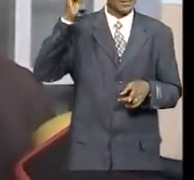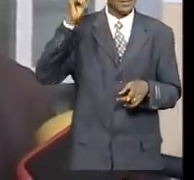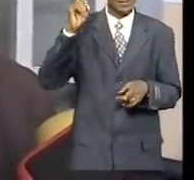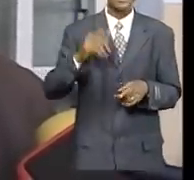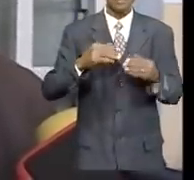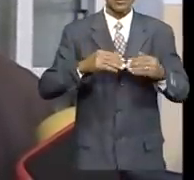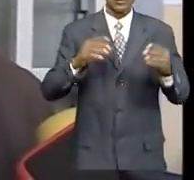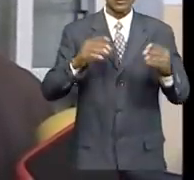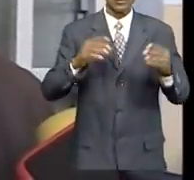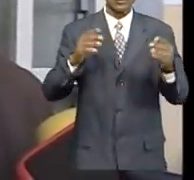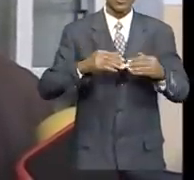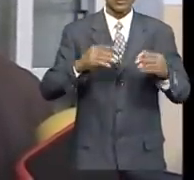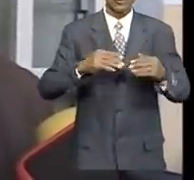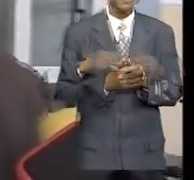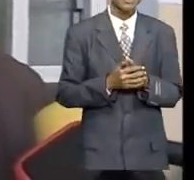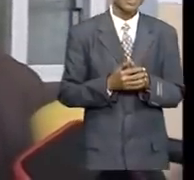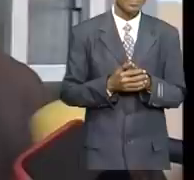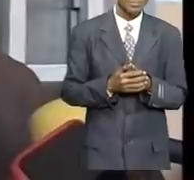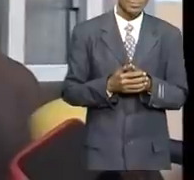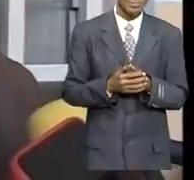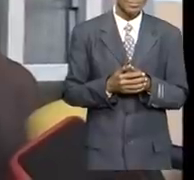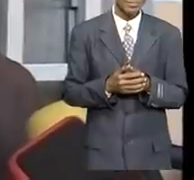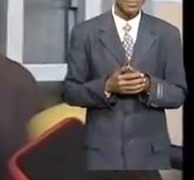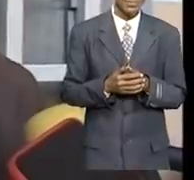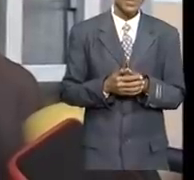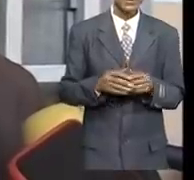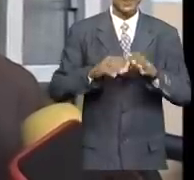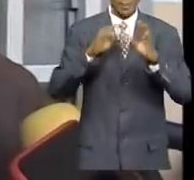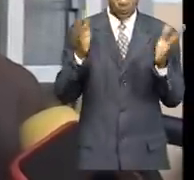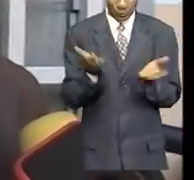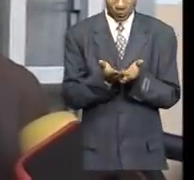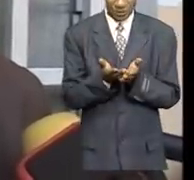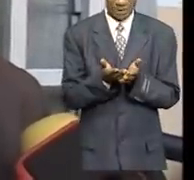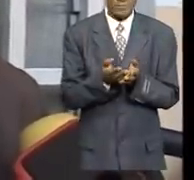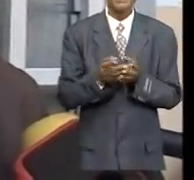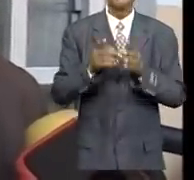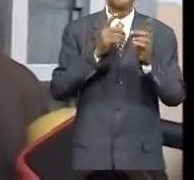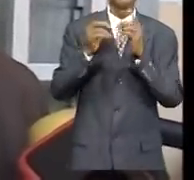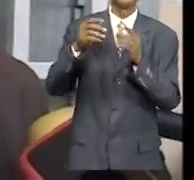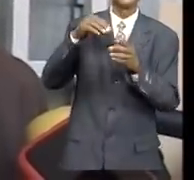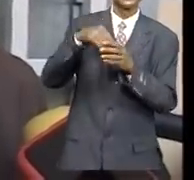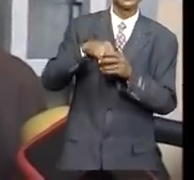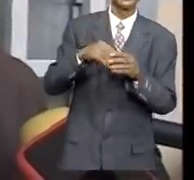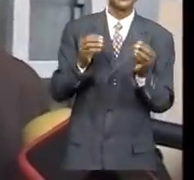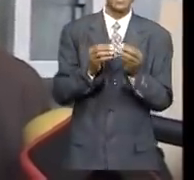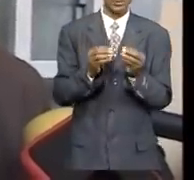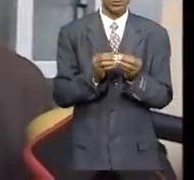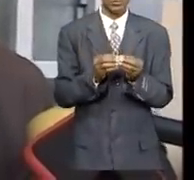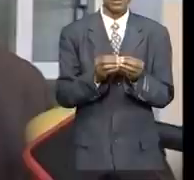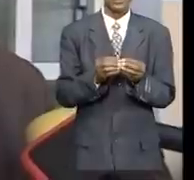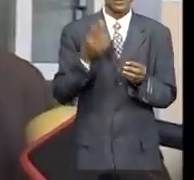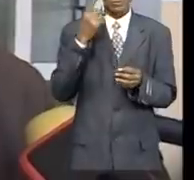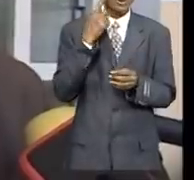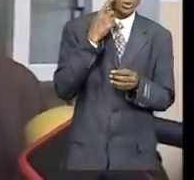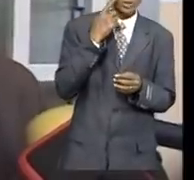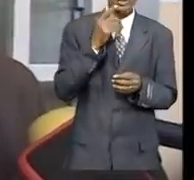sectorielle. Et pour cela, il y avait des cadres de concertation qui devaient être mis en place. Et le comité technique provincial fait partie de